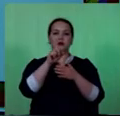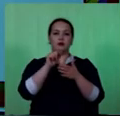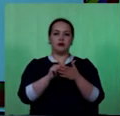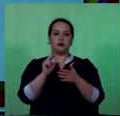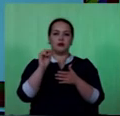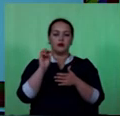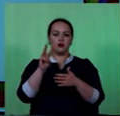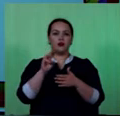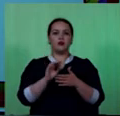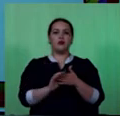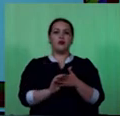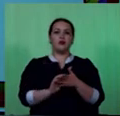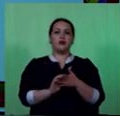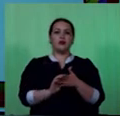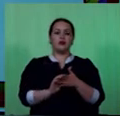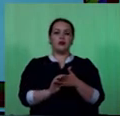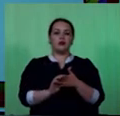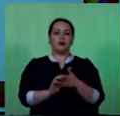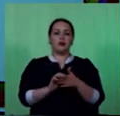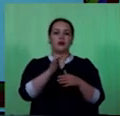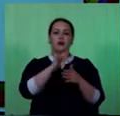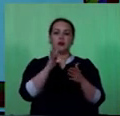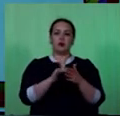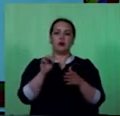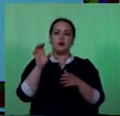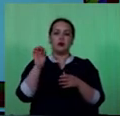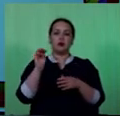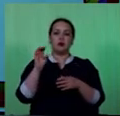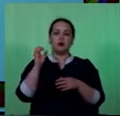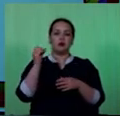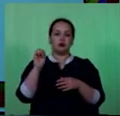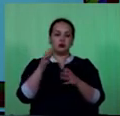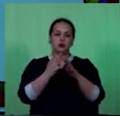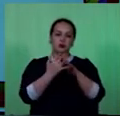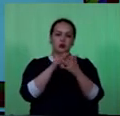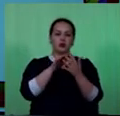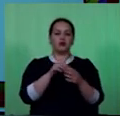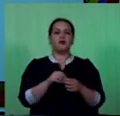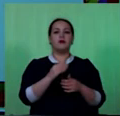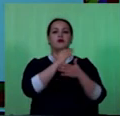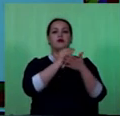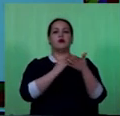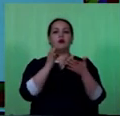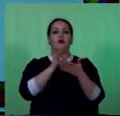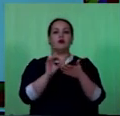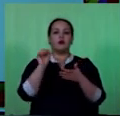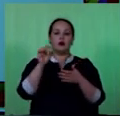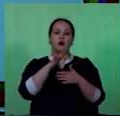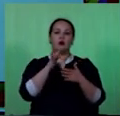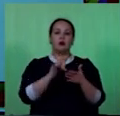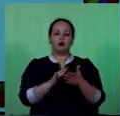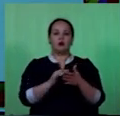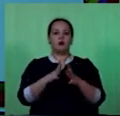чем отличаются города от все варианты ответов а города